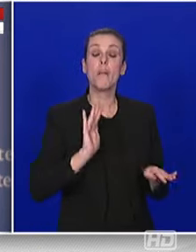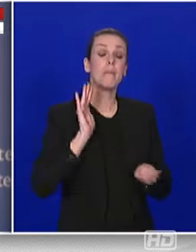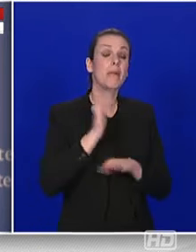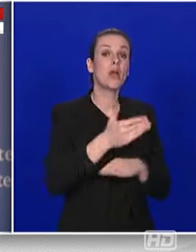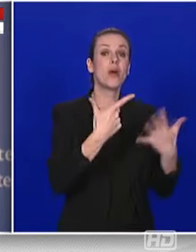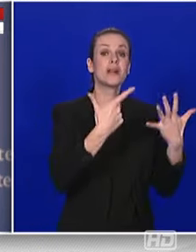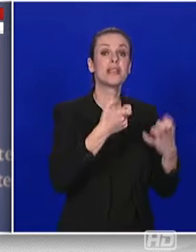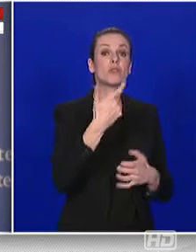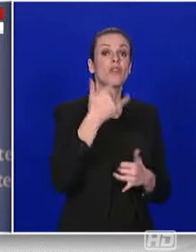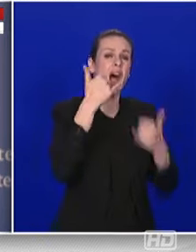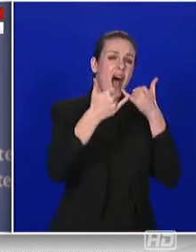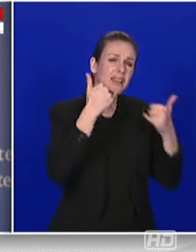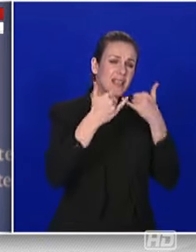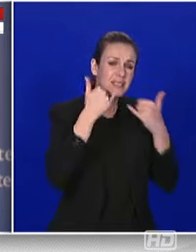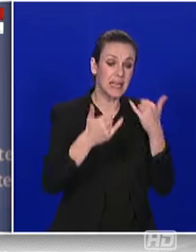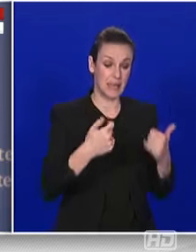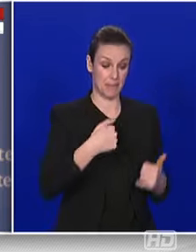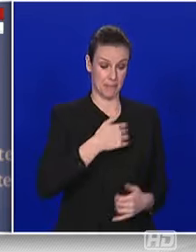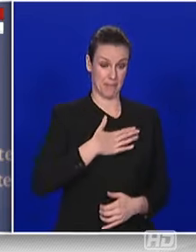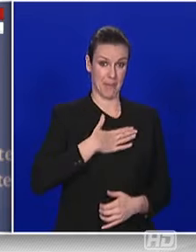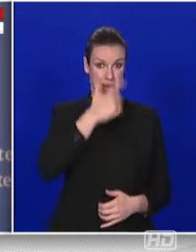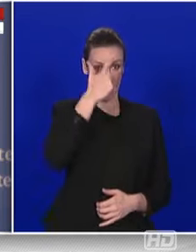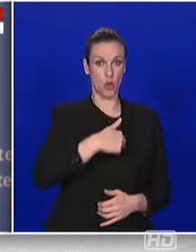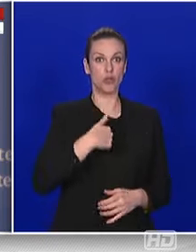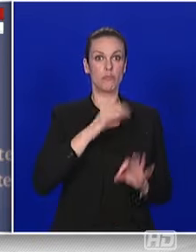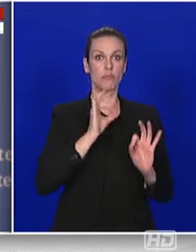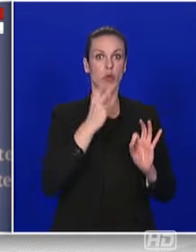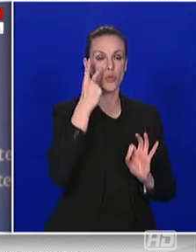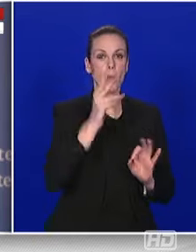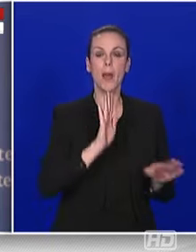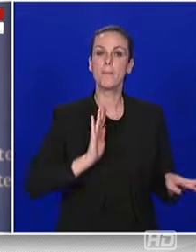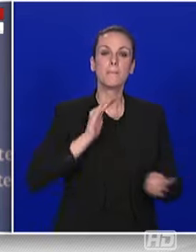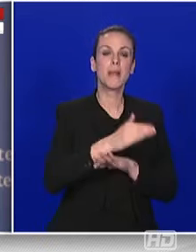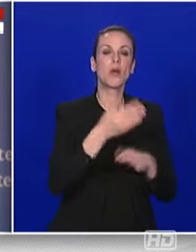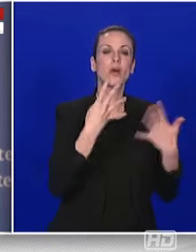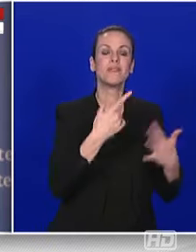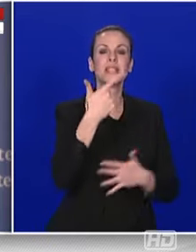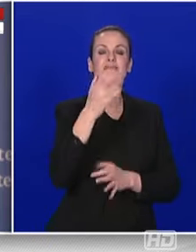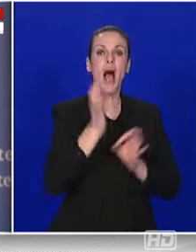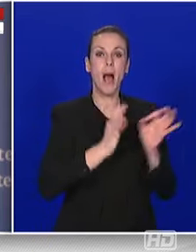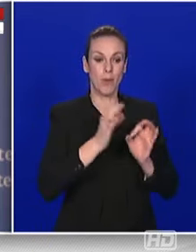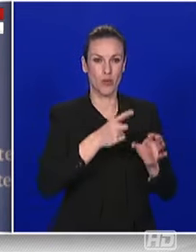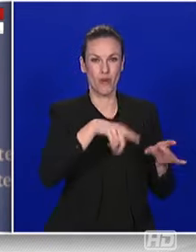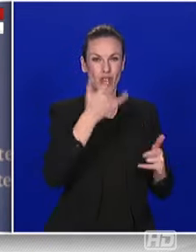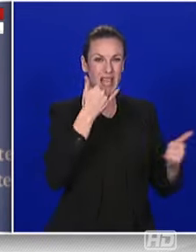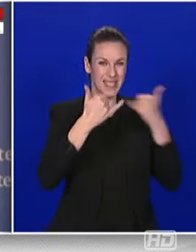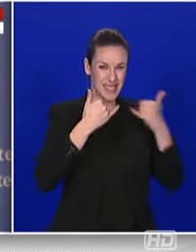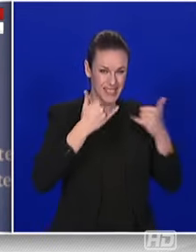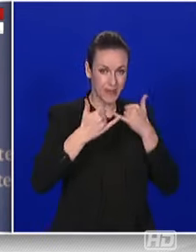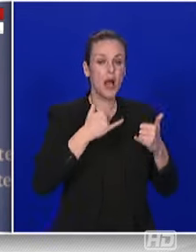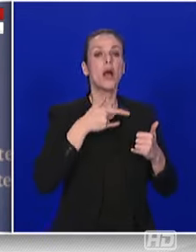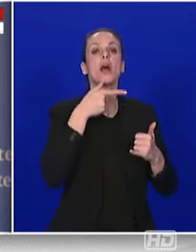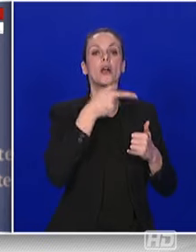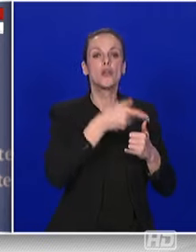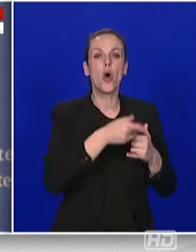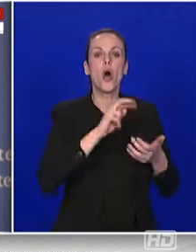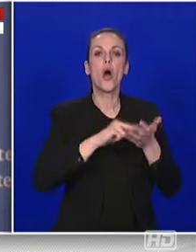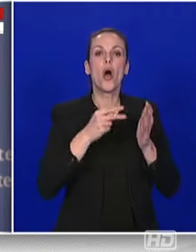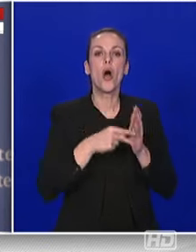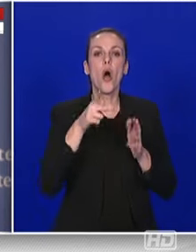upita. Ono što je za mene osobno ohrabrujuće da preko 92% od tih upita se odnose na problematiku